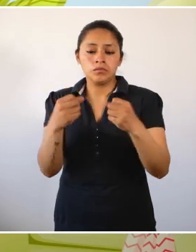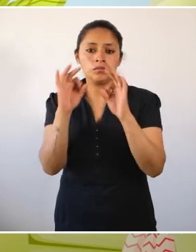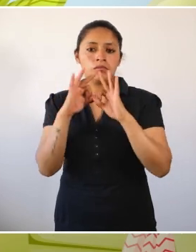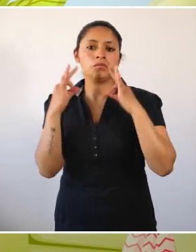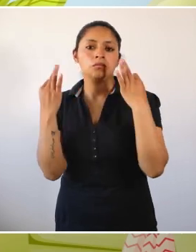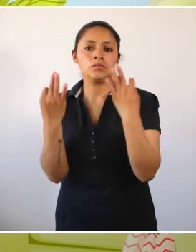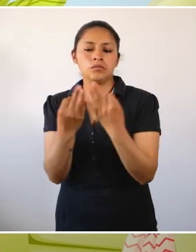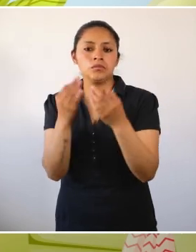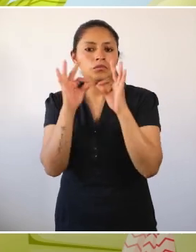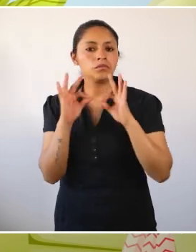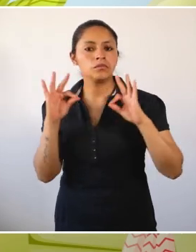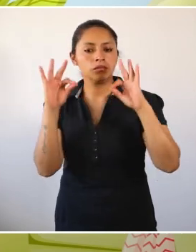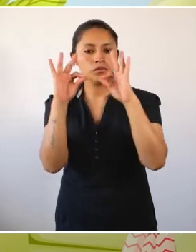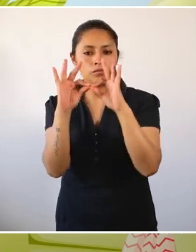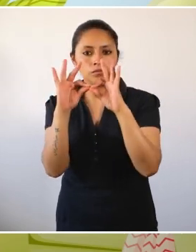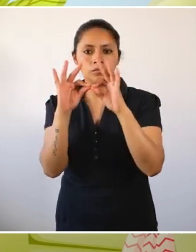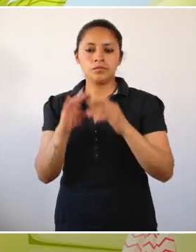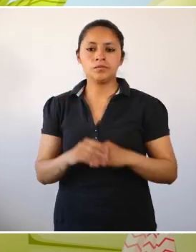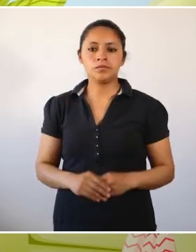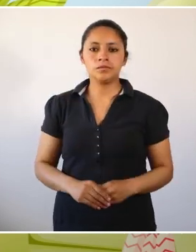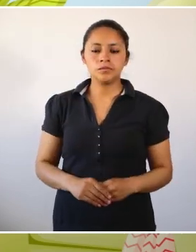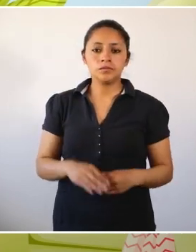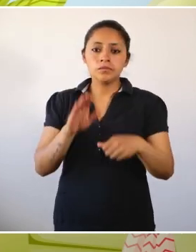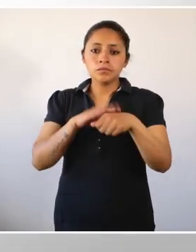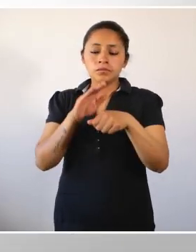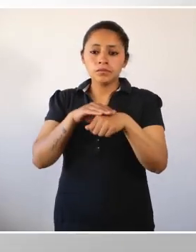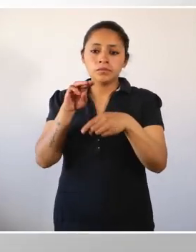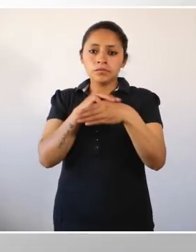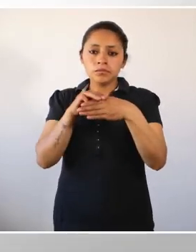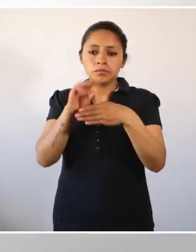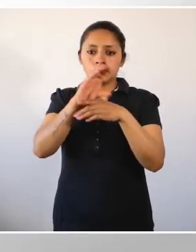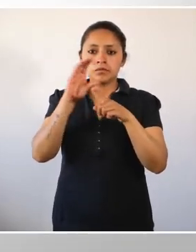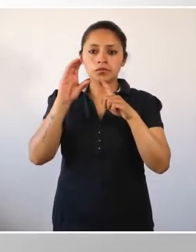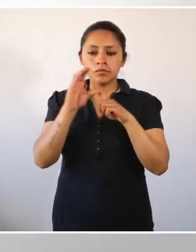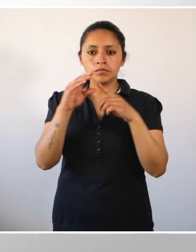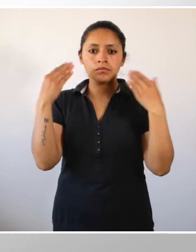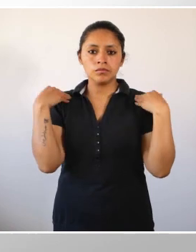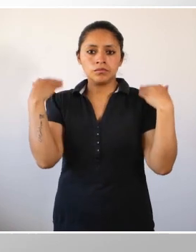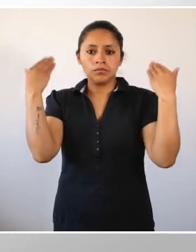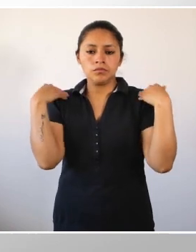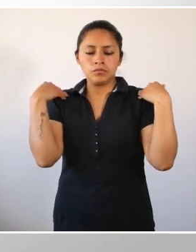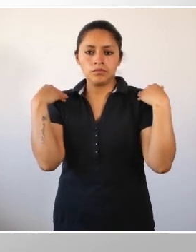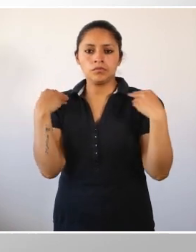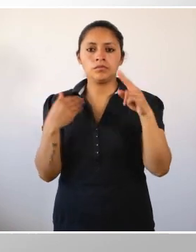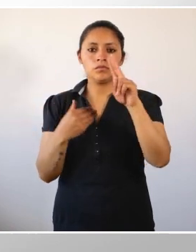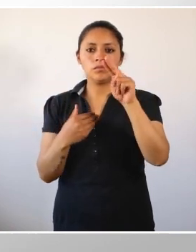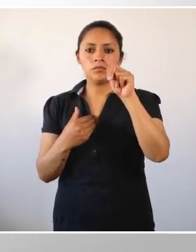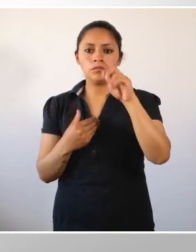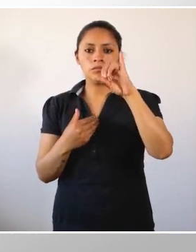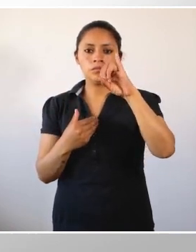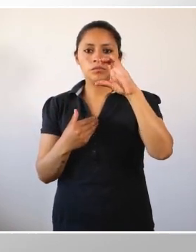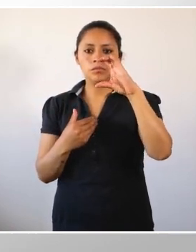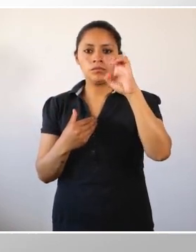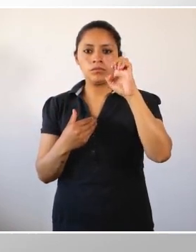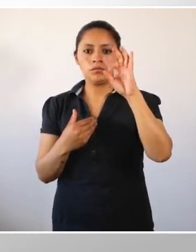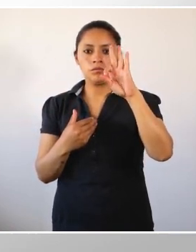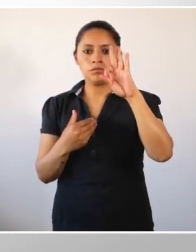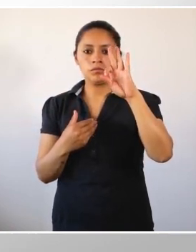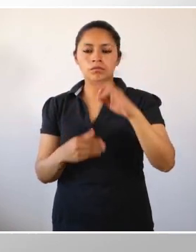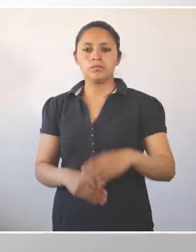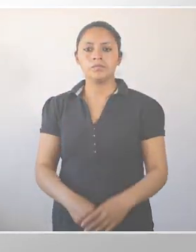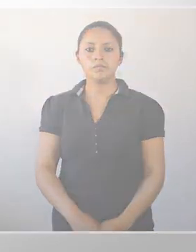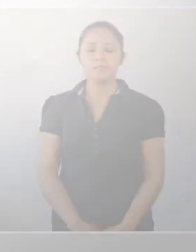jamaskiwa. Acaste, Ministerio de Educación, Ucamaraque, UNICEF, Ucaniateahuipahua.